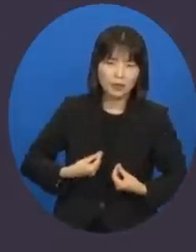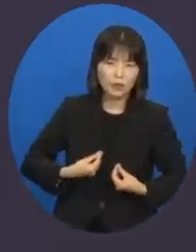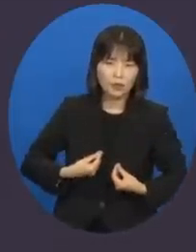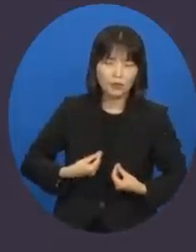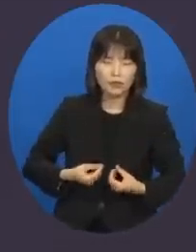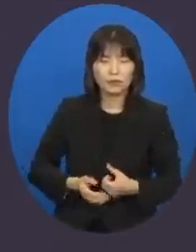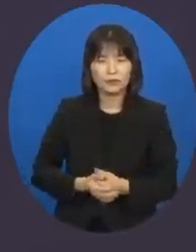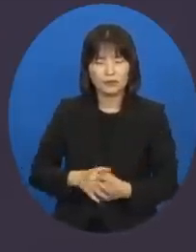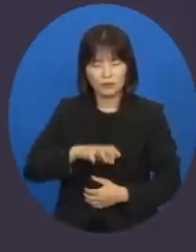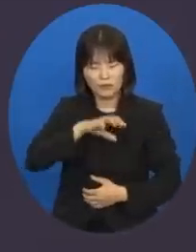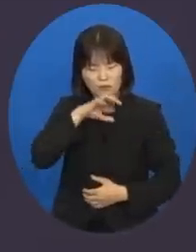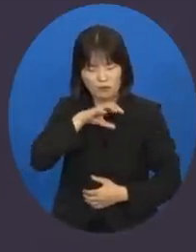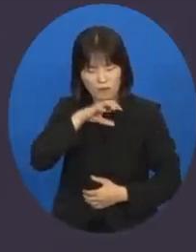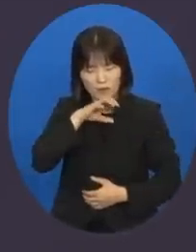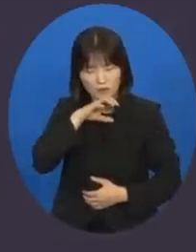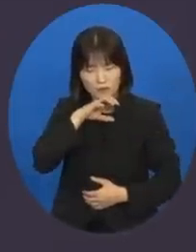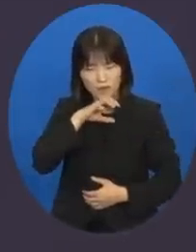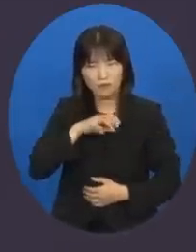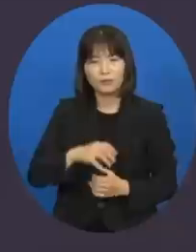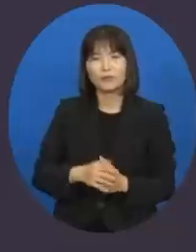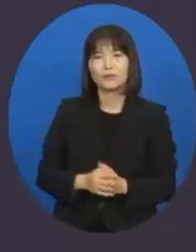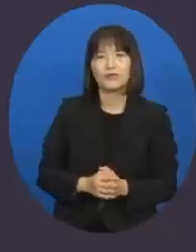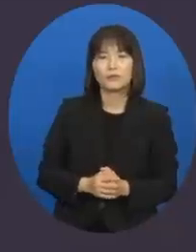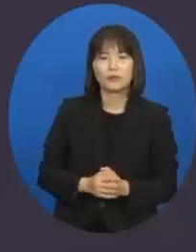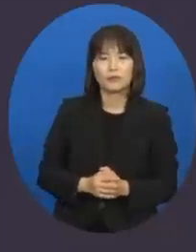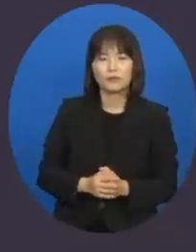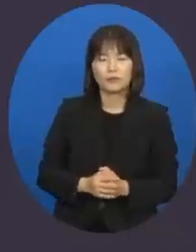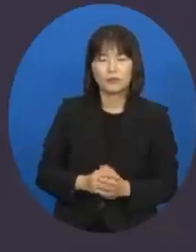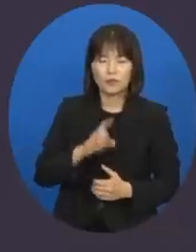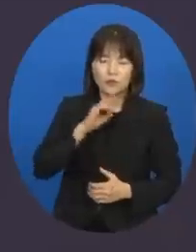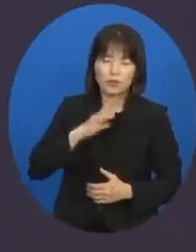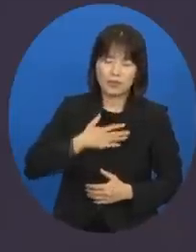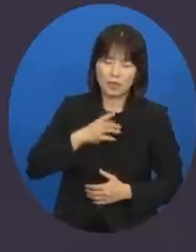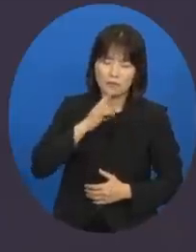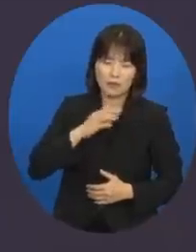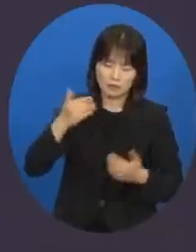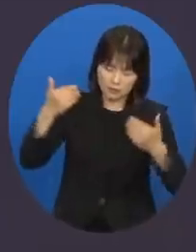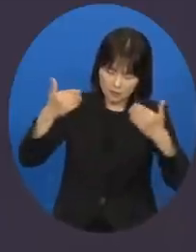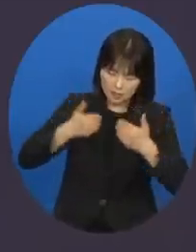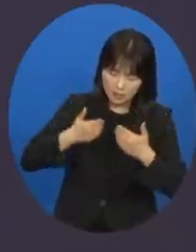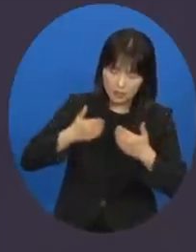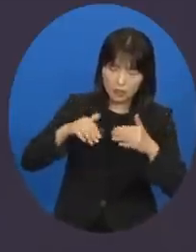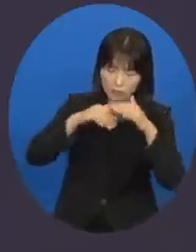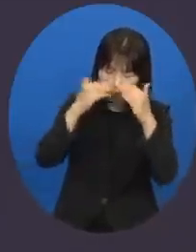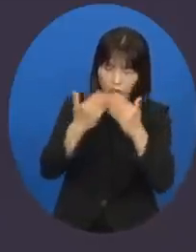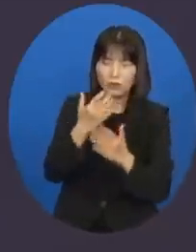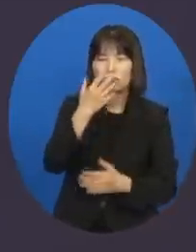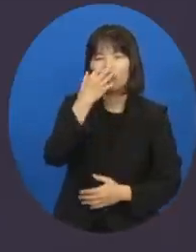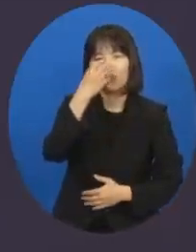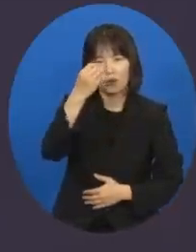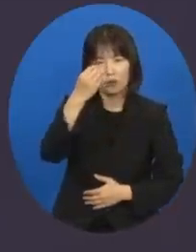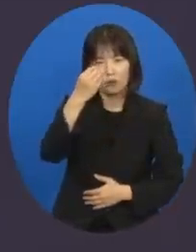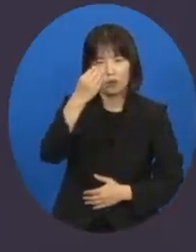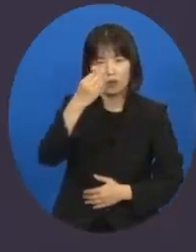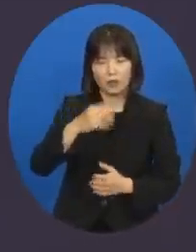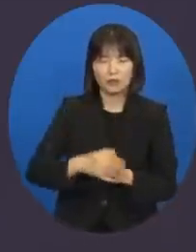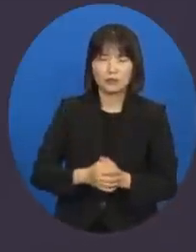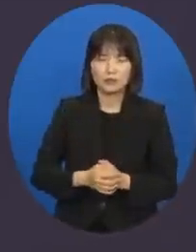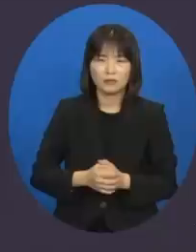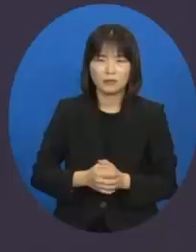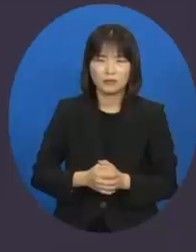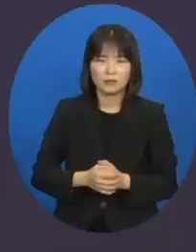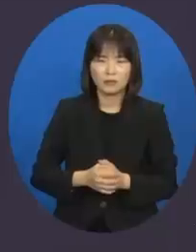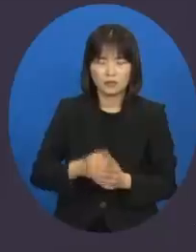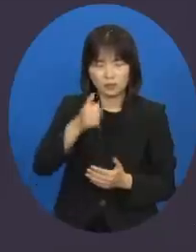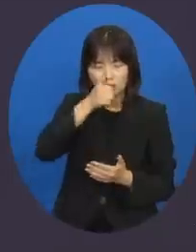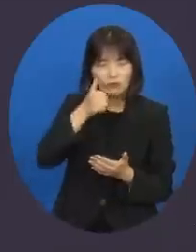낙담하고 원망하고 오직 나만을 생각했던 그 모든 교만, 무지의 죄, 바로